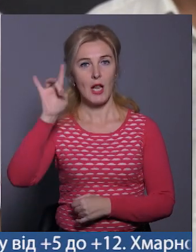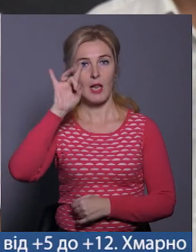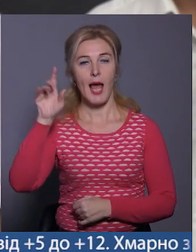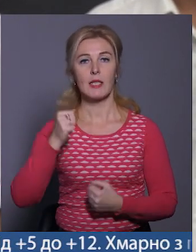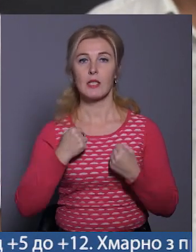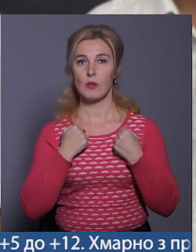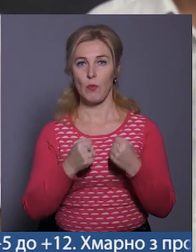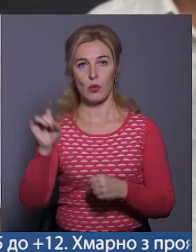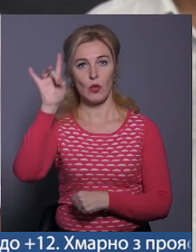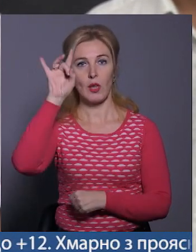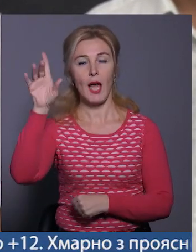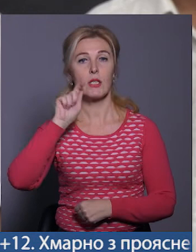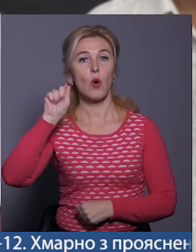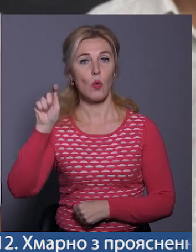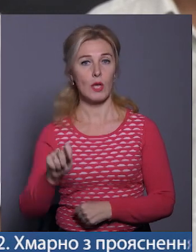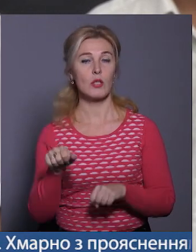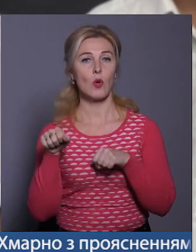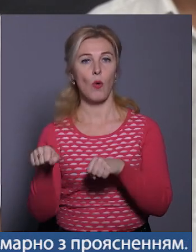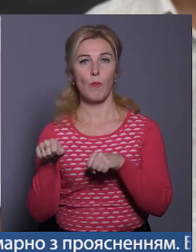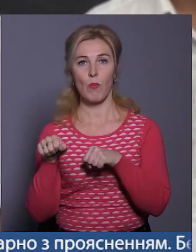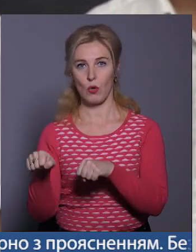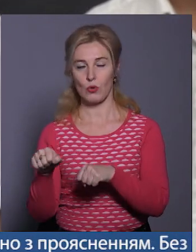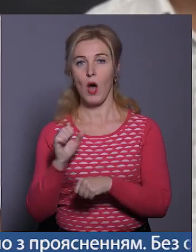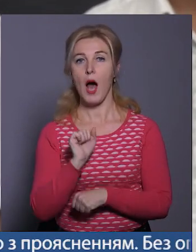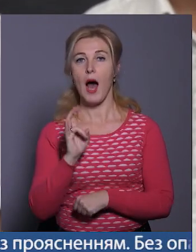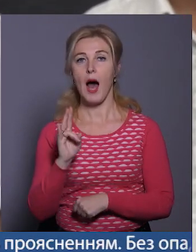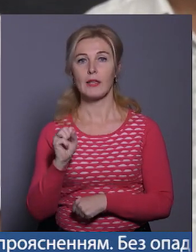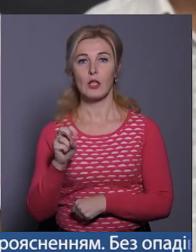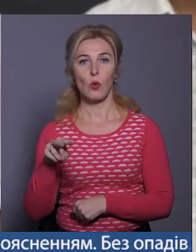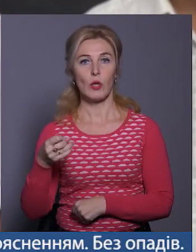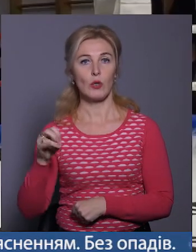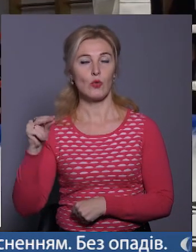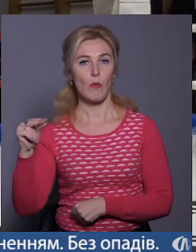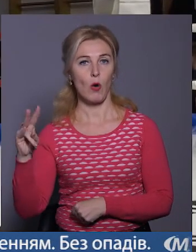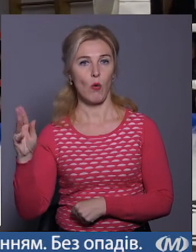спорту, легенді українського боксу Анатолію Миколаєвичу Чумакову.